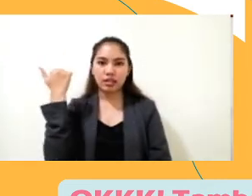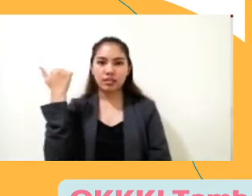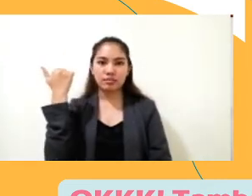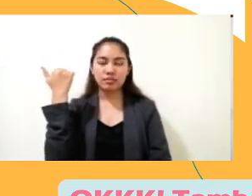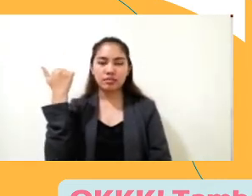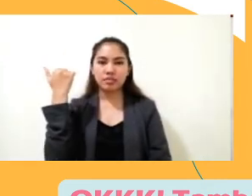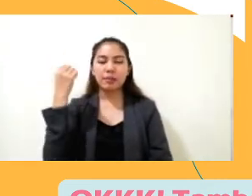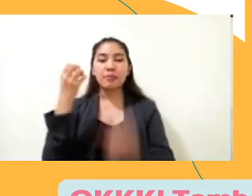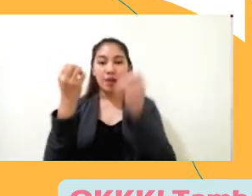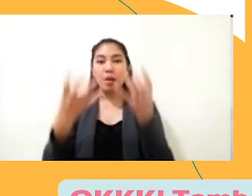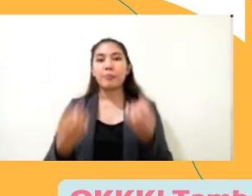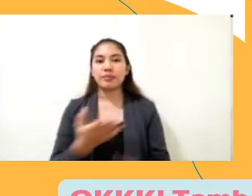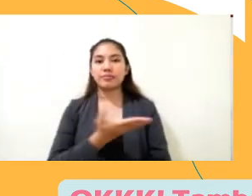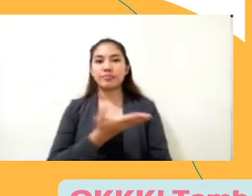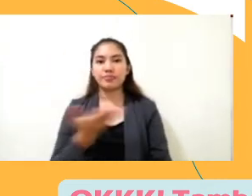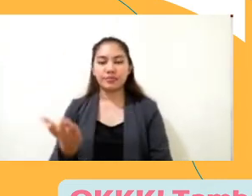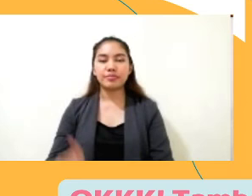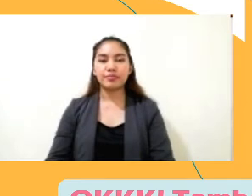karamihan